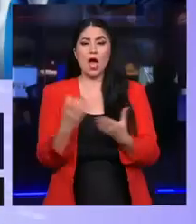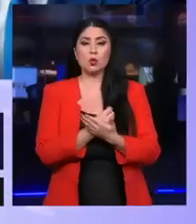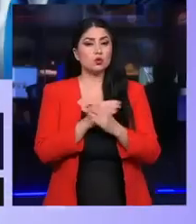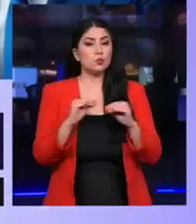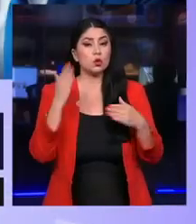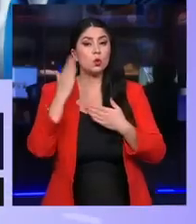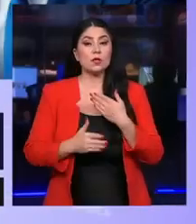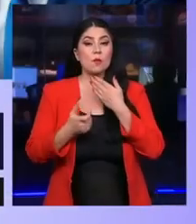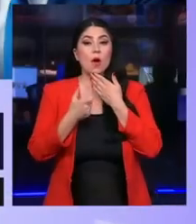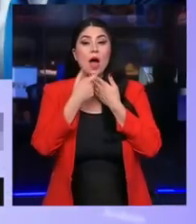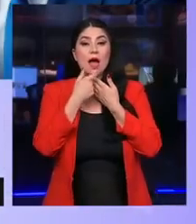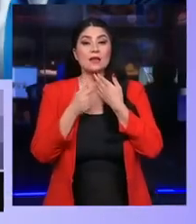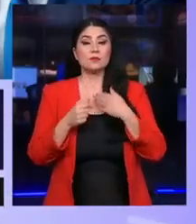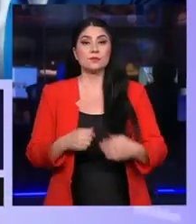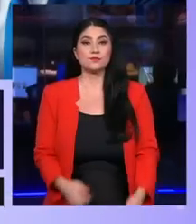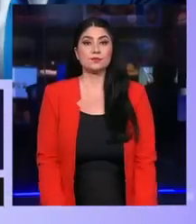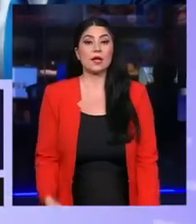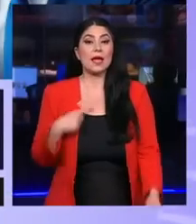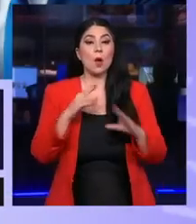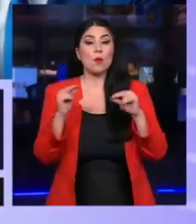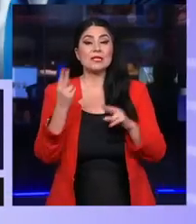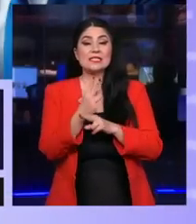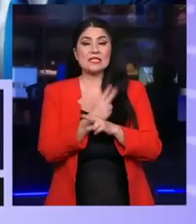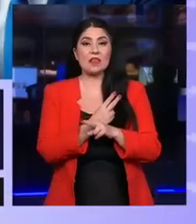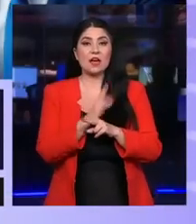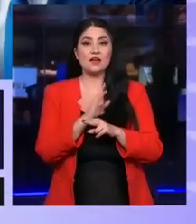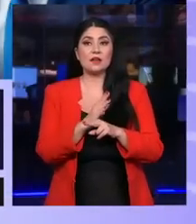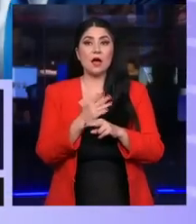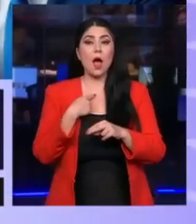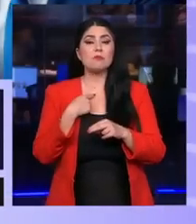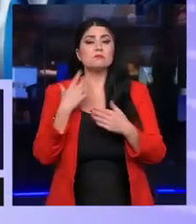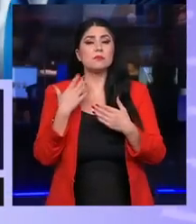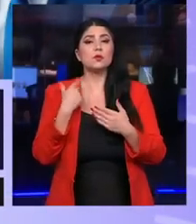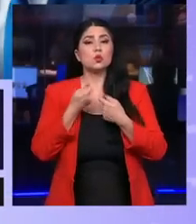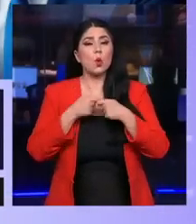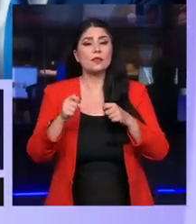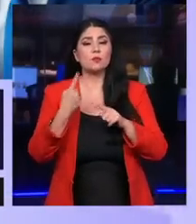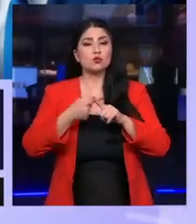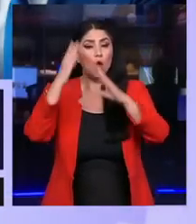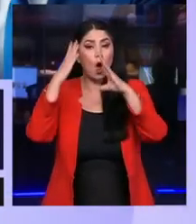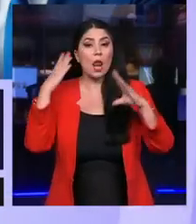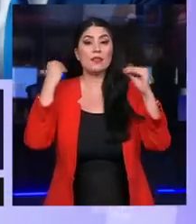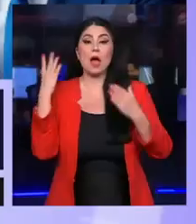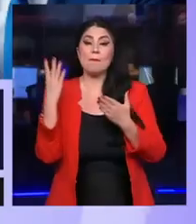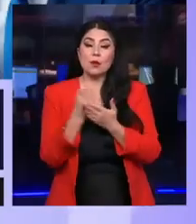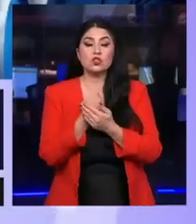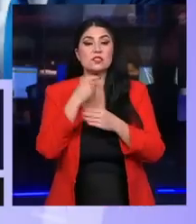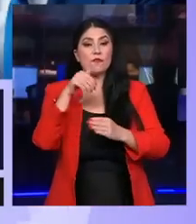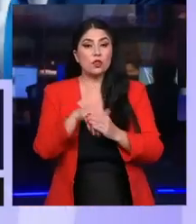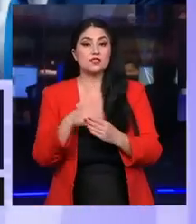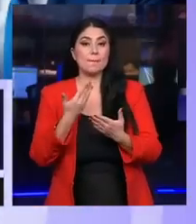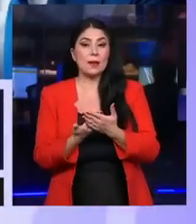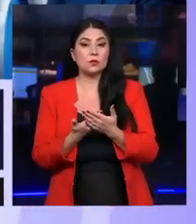în ultimul an de zile. Erau mai multe state care aveau rețineri. Am reușit să convingem toate statele, inclusiv Olanda. Vedem o altă veste bună